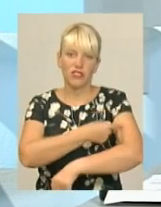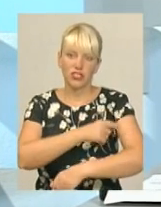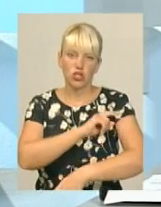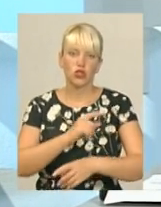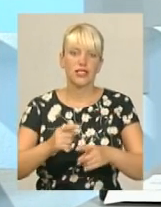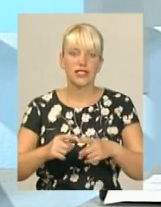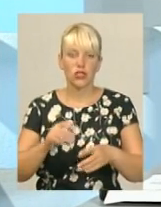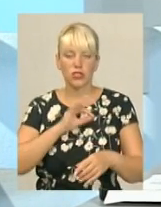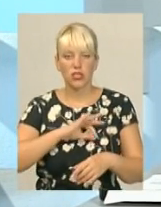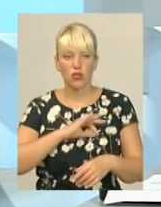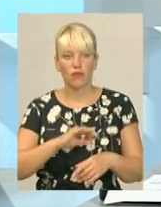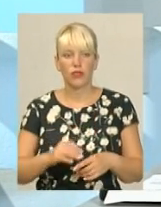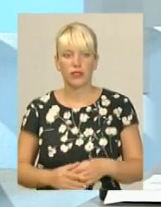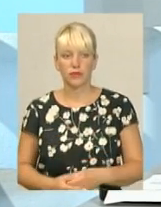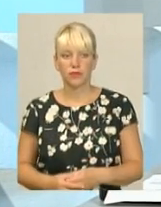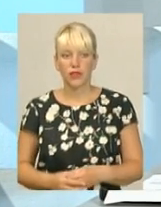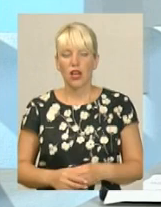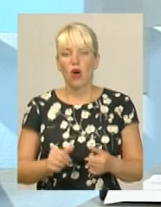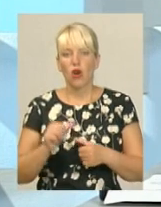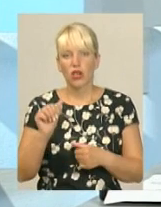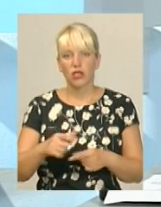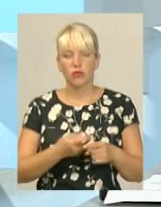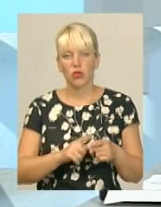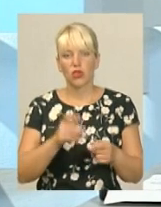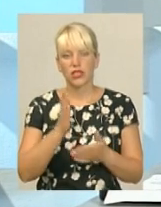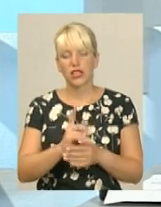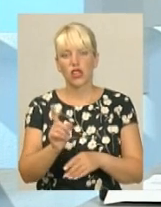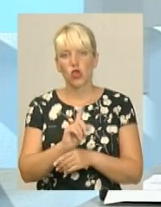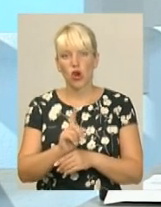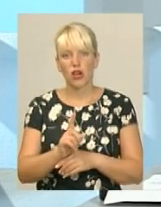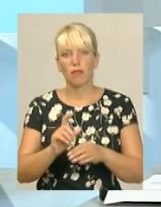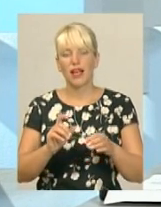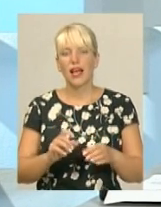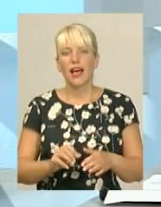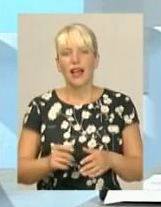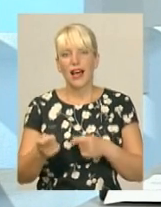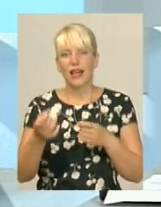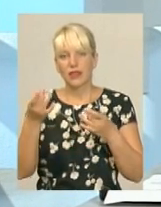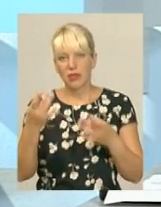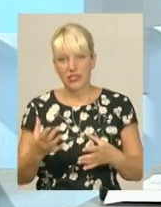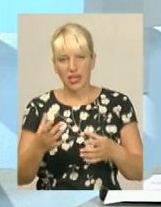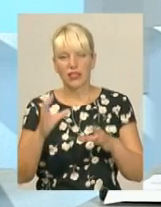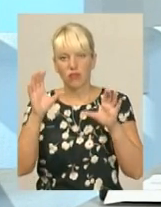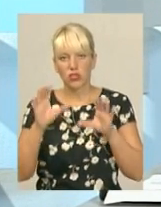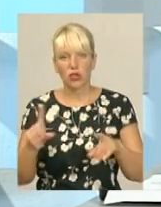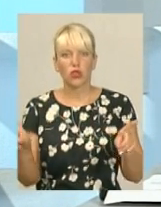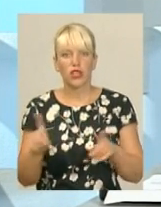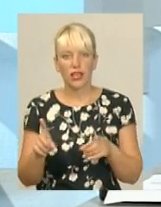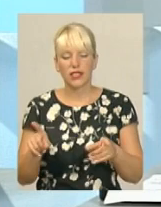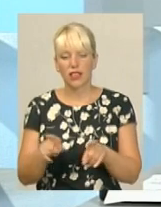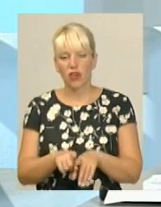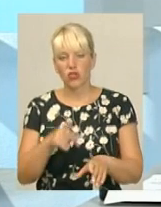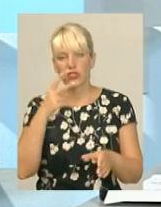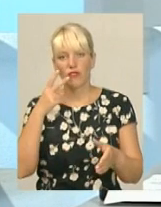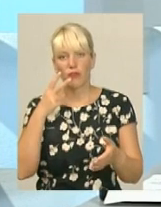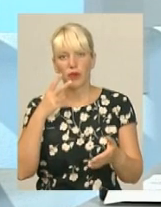маємо право на застосування вогнепальної зброї. Крім того, є норми адміністративного законодавства, які також передбачають